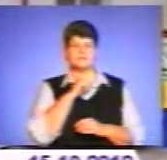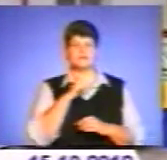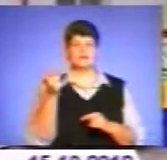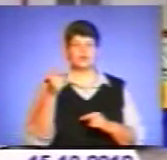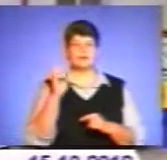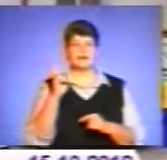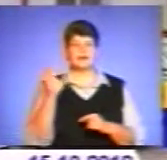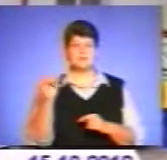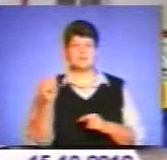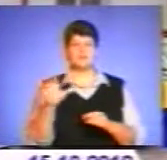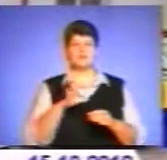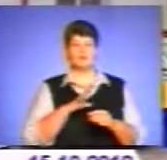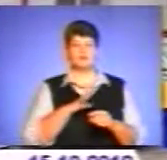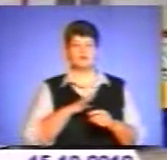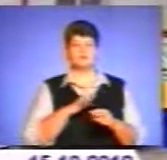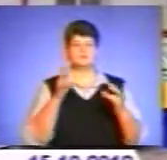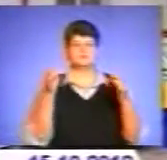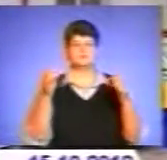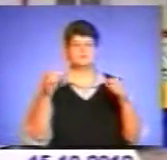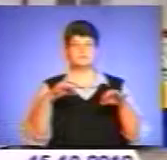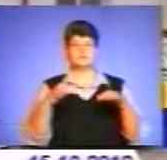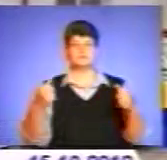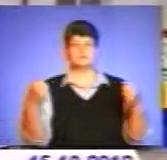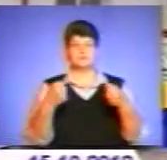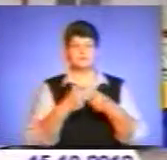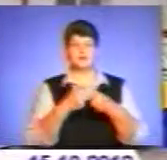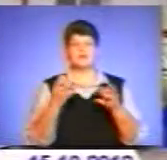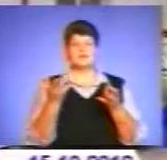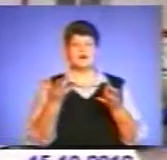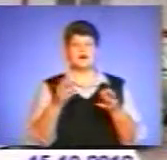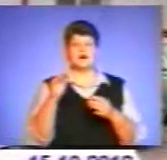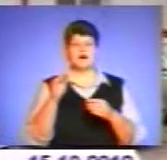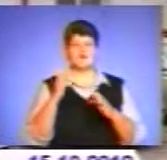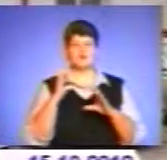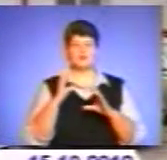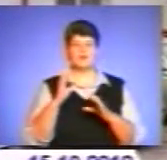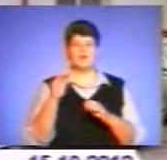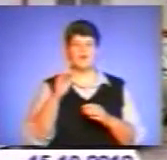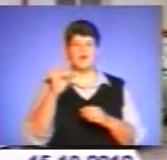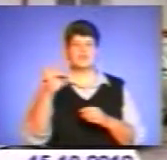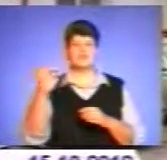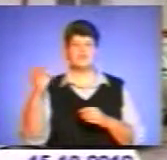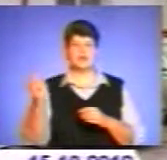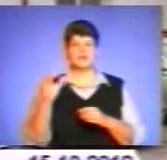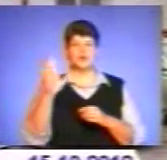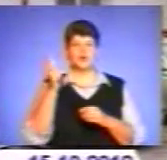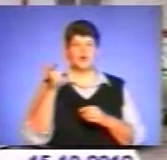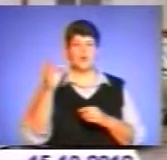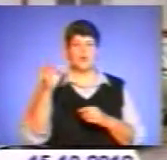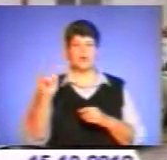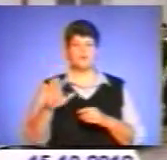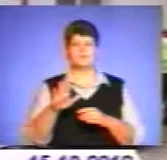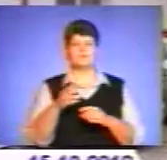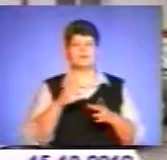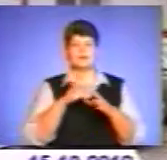Кременець-Тернопіль відбулася дорожньо-транспортна пригода, де водій автомобіля Volkswagen Golf не вибрав безпечної швидкості руху, не впорався